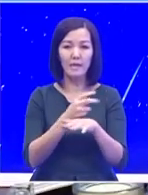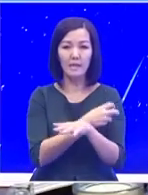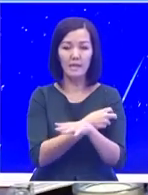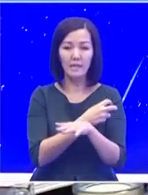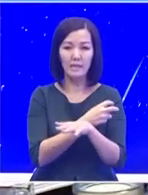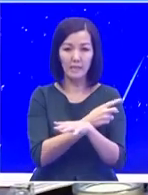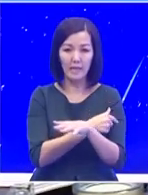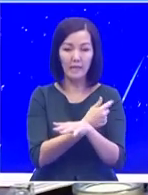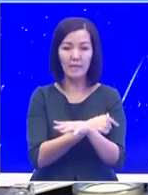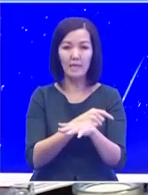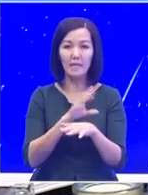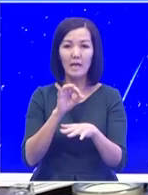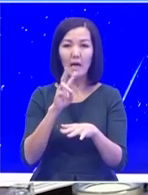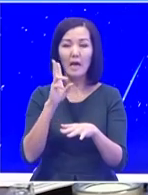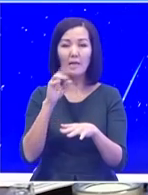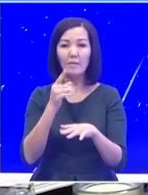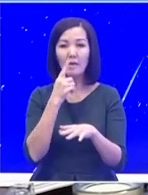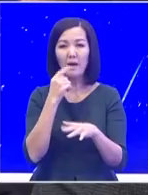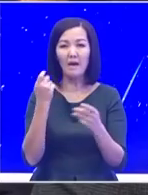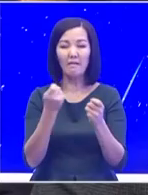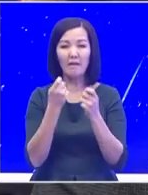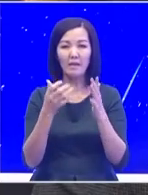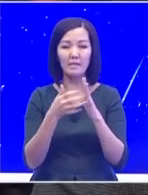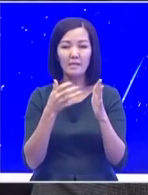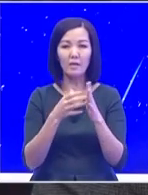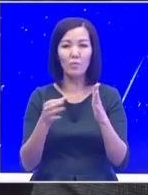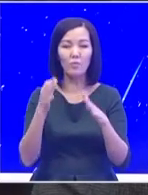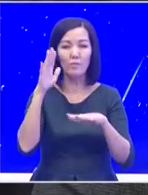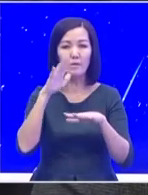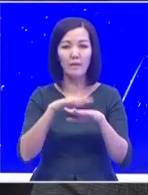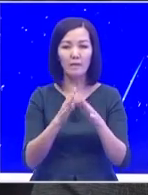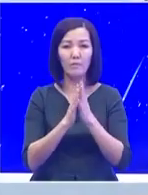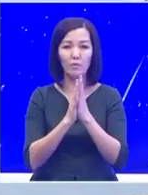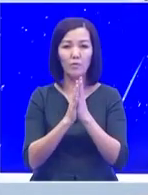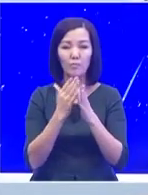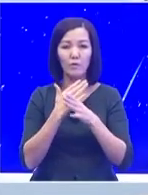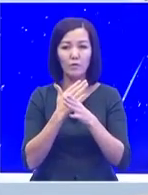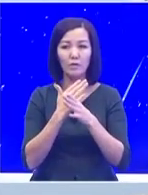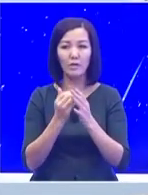диагнозы тағы бар. Баласы үшін жанұшырған ана облыс әкімінен көмек сұрады.